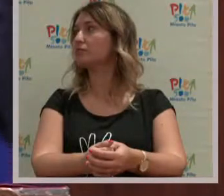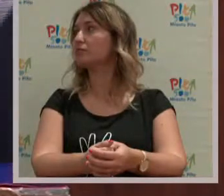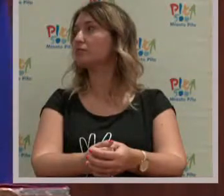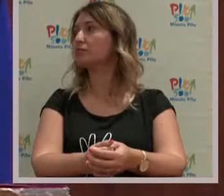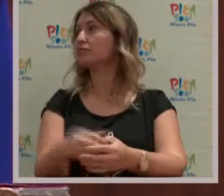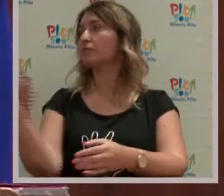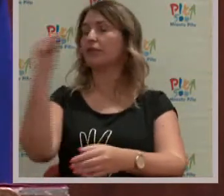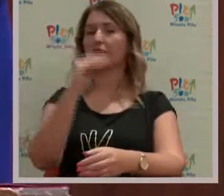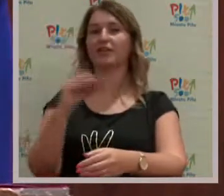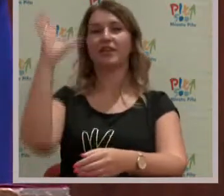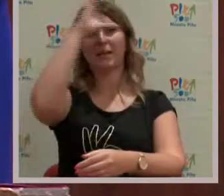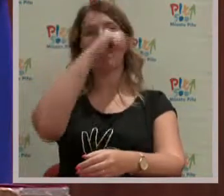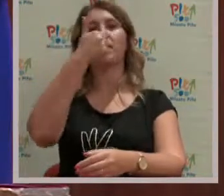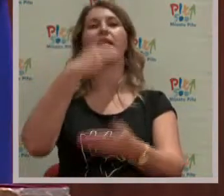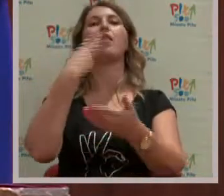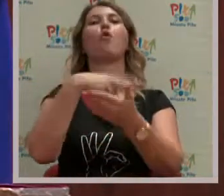Podlasiu.